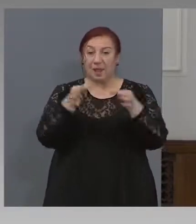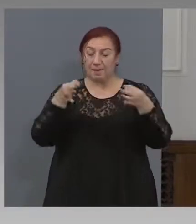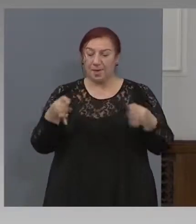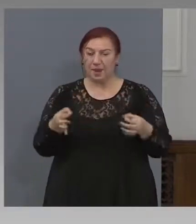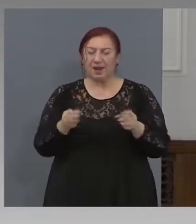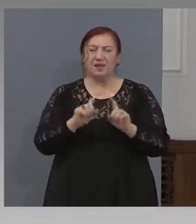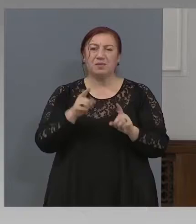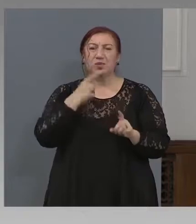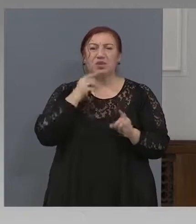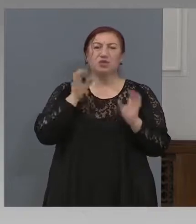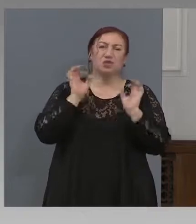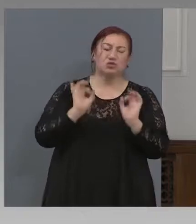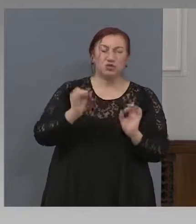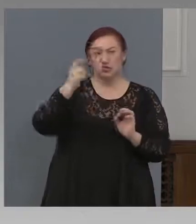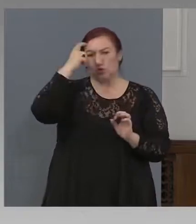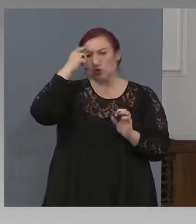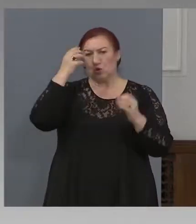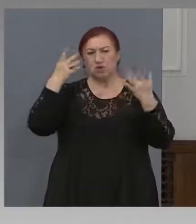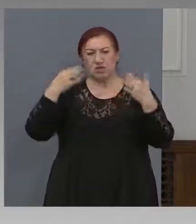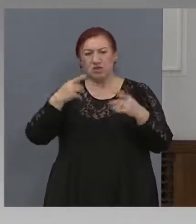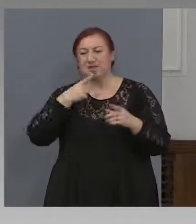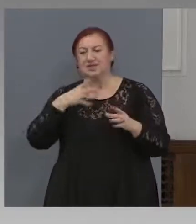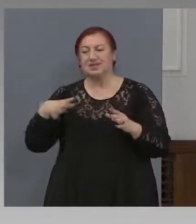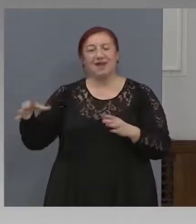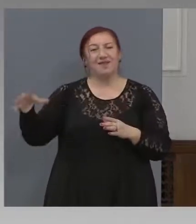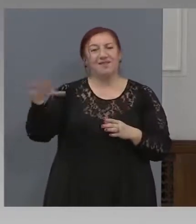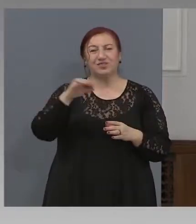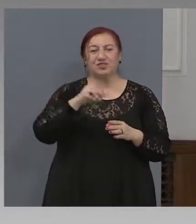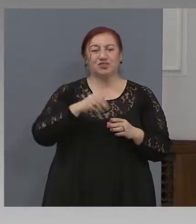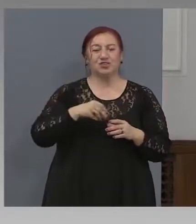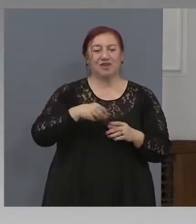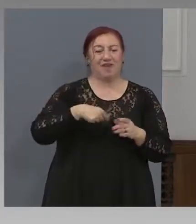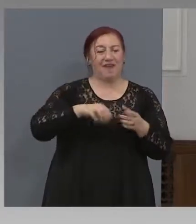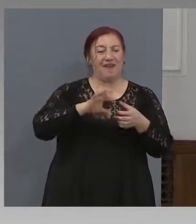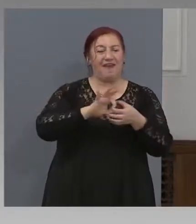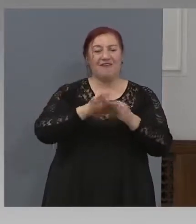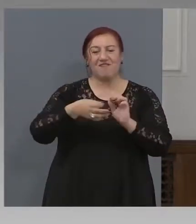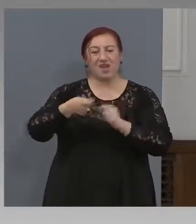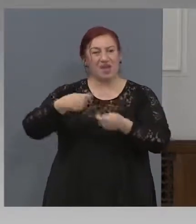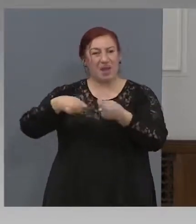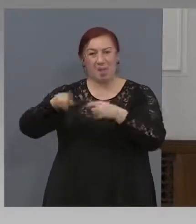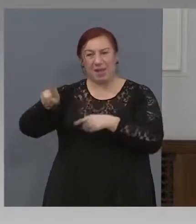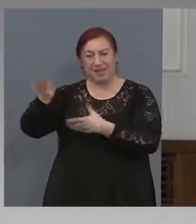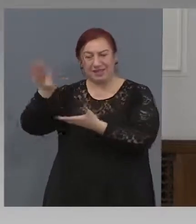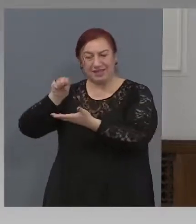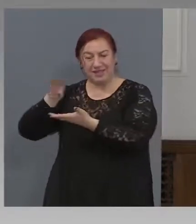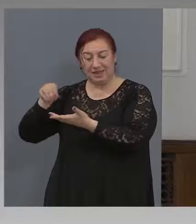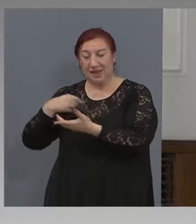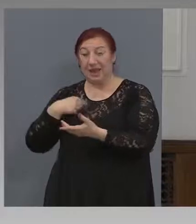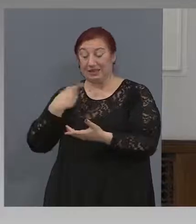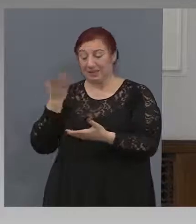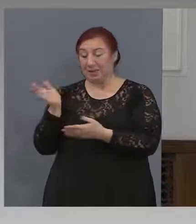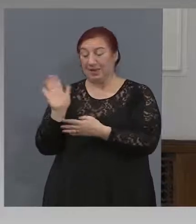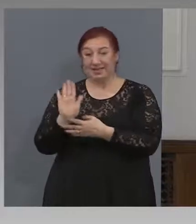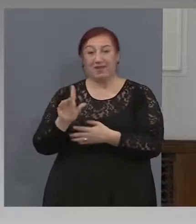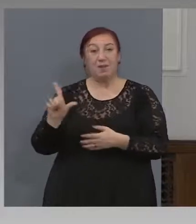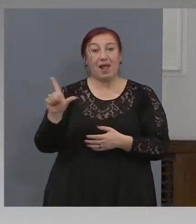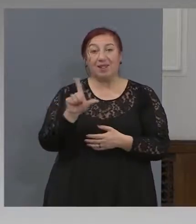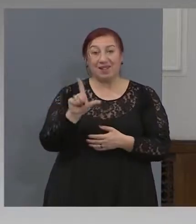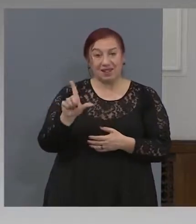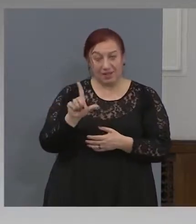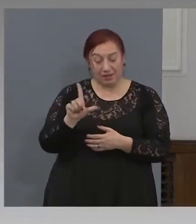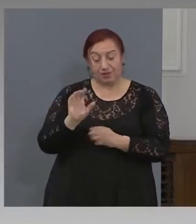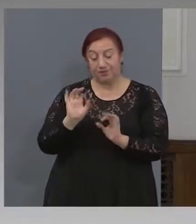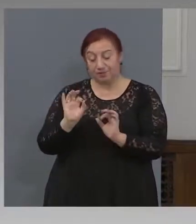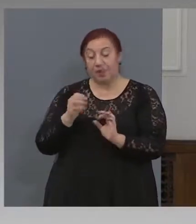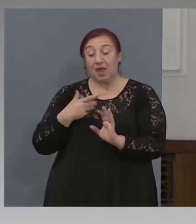за всички вериги, но за тази, която аз представлявам, мога да кажа, че 18 март насам